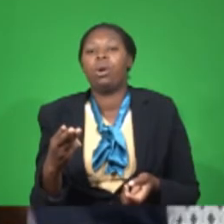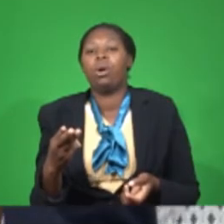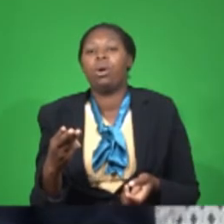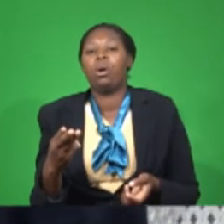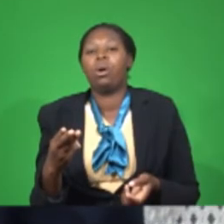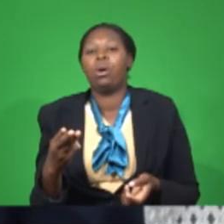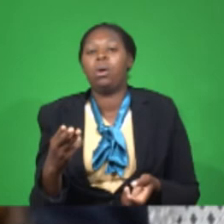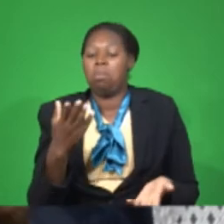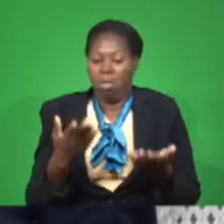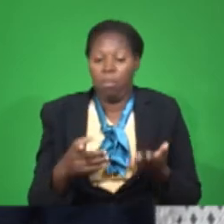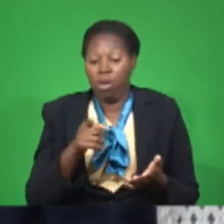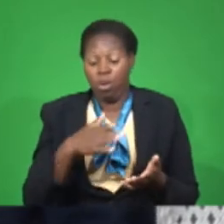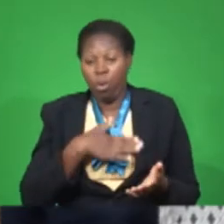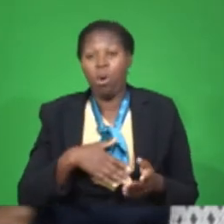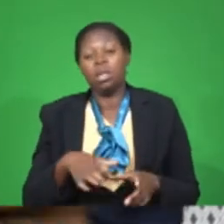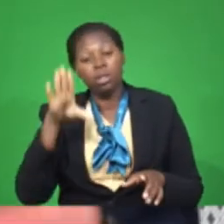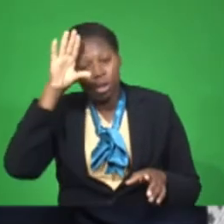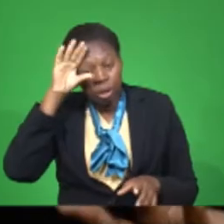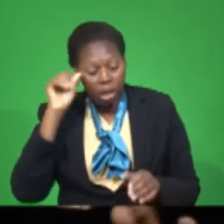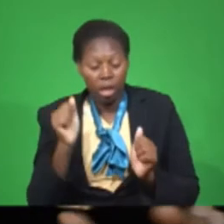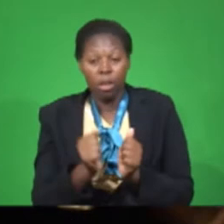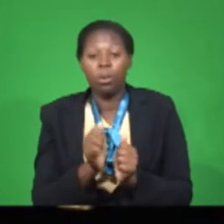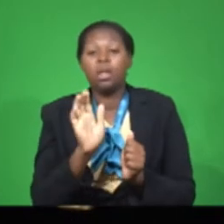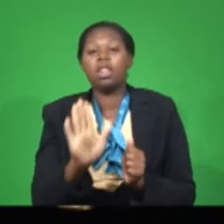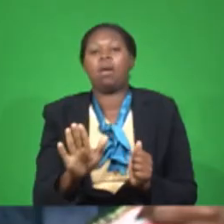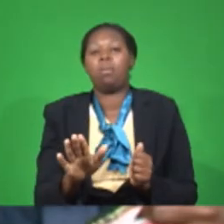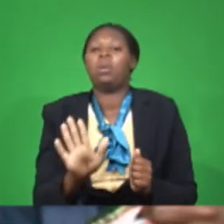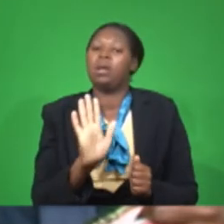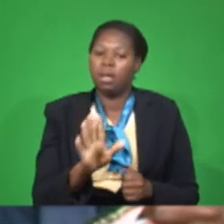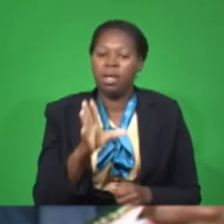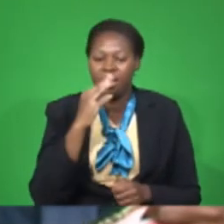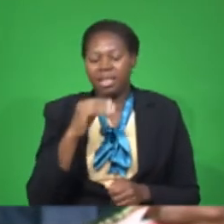nonzwa kuti aiwa aiwa munomwara munongoona isusu tiri vemoko